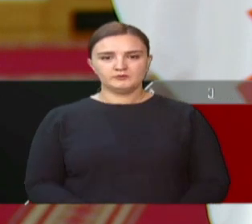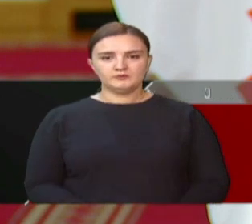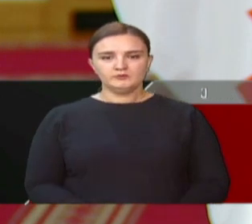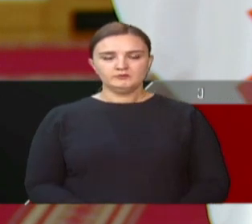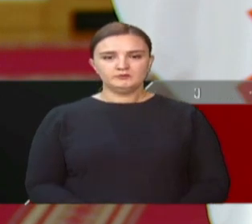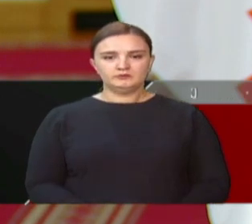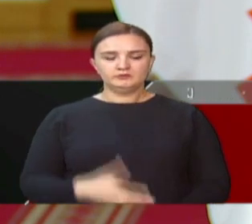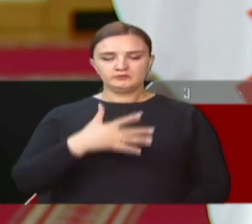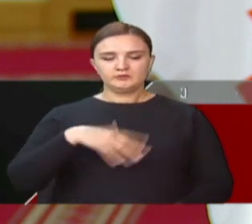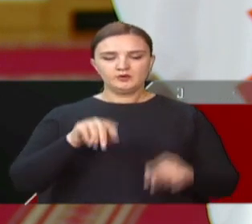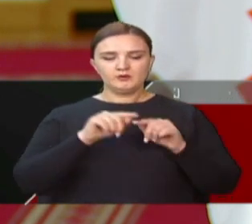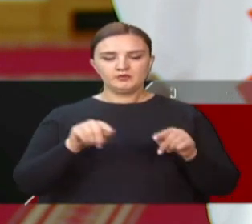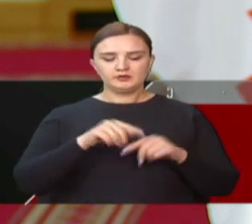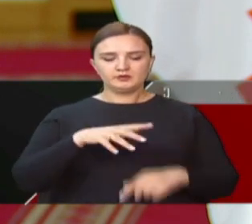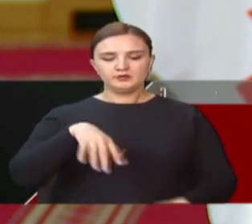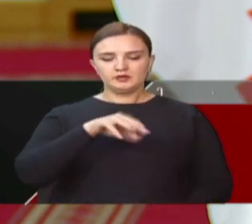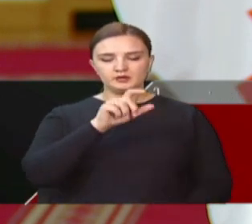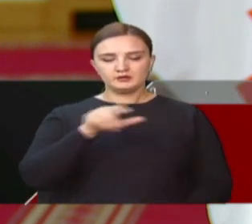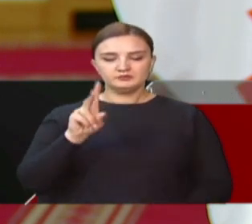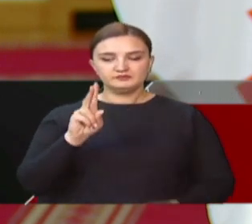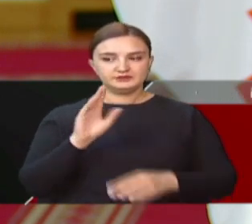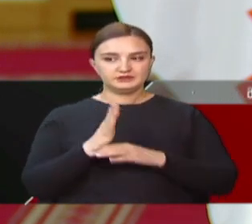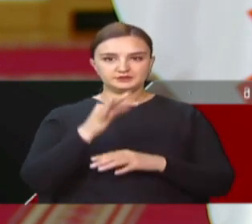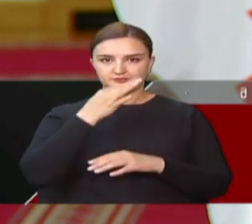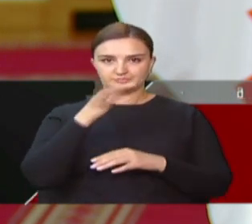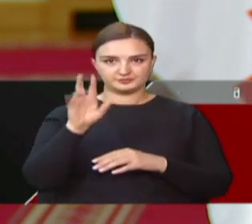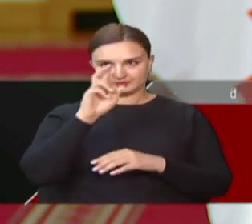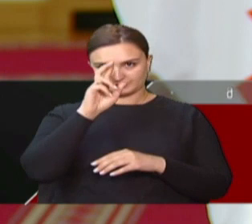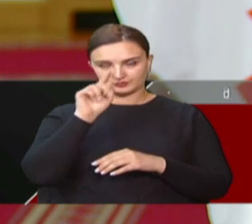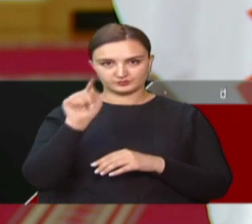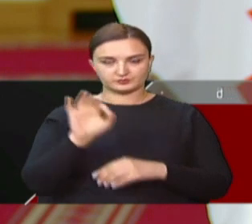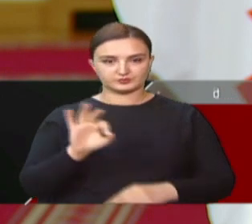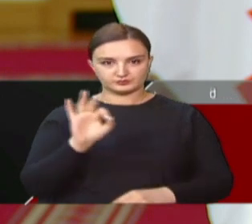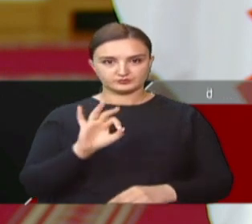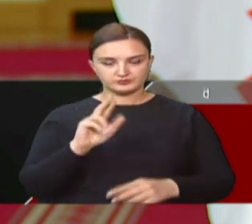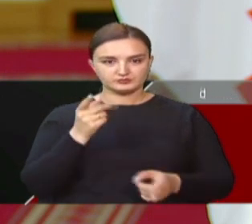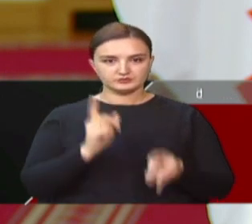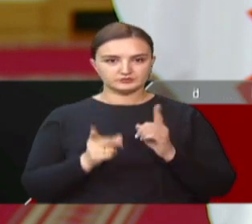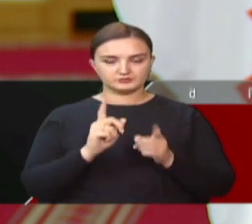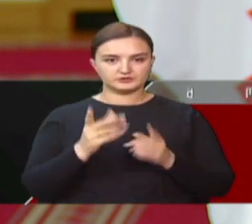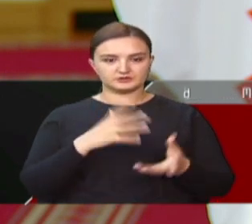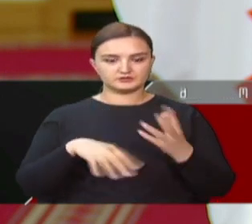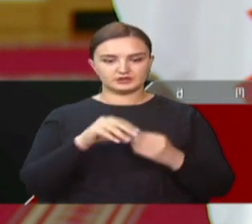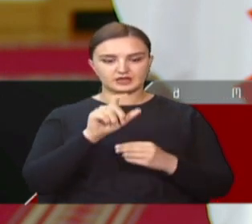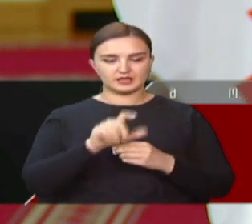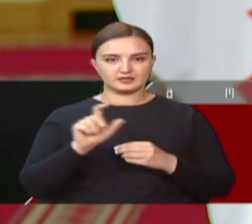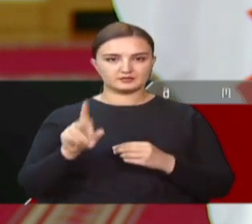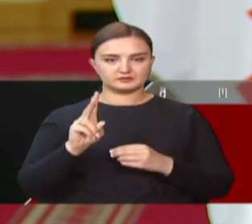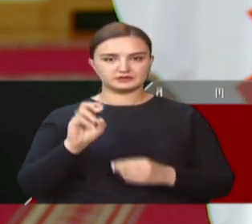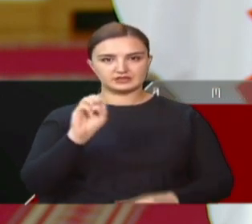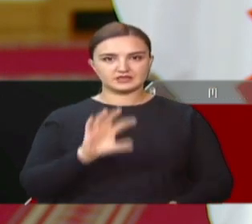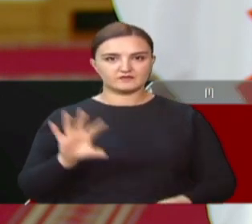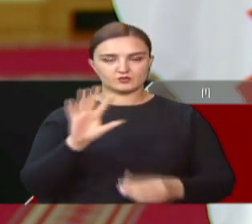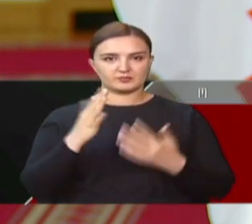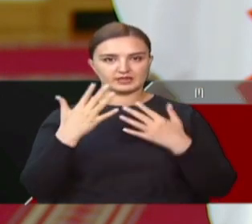ჩვენ ოპოზიციას, ყველა იმ ადამიანს, ვინც კრიტიკულად არის განწყობილი ხელისუფლების მიმართ და ნამდვილად ყველა იმ ადამიანს, ვისაც